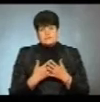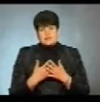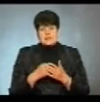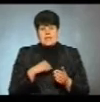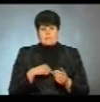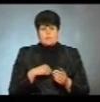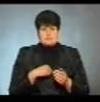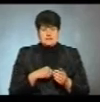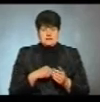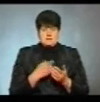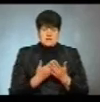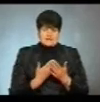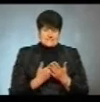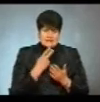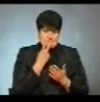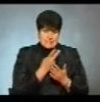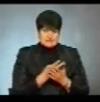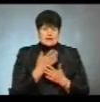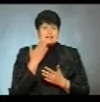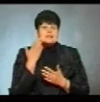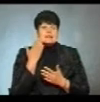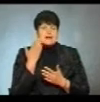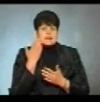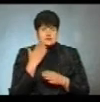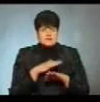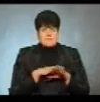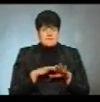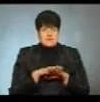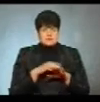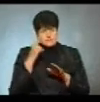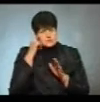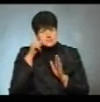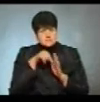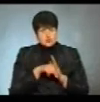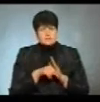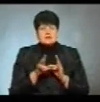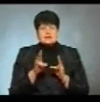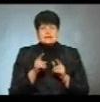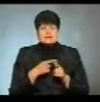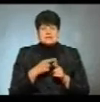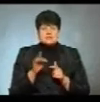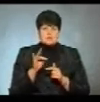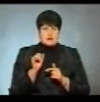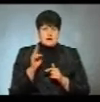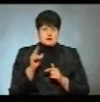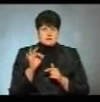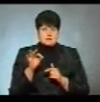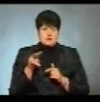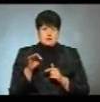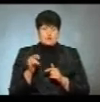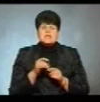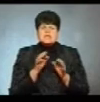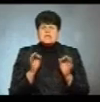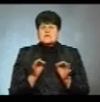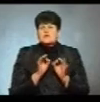образно-емоційна презентація набагато легша для масової свідомості, ніж раціологічна. Тому